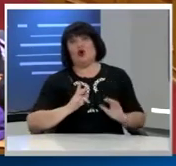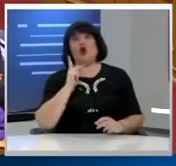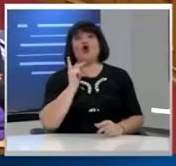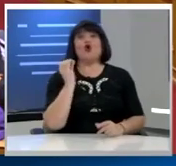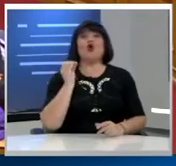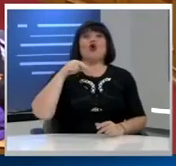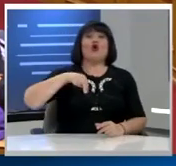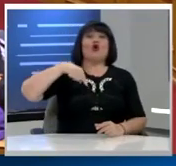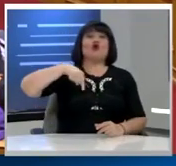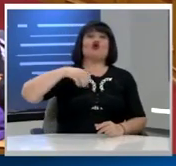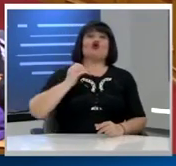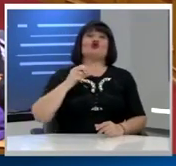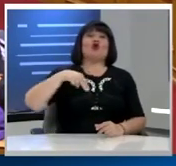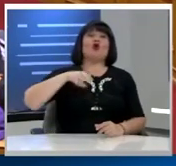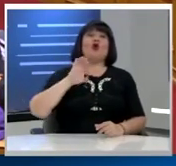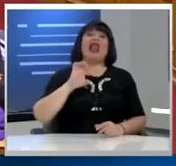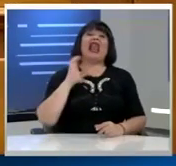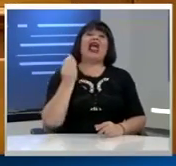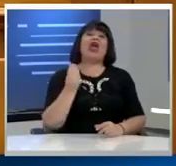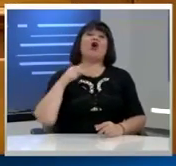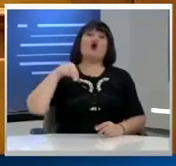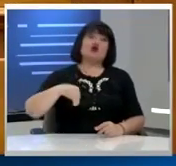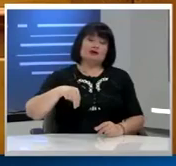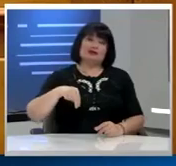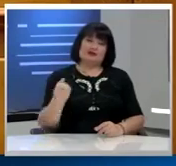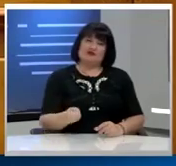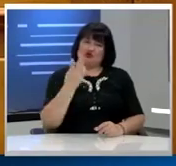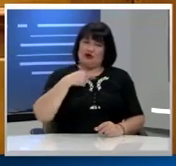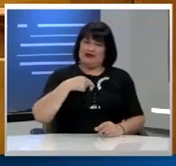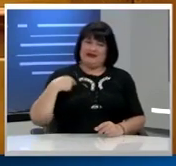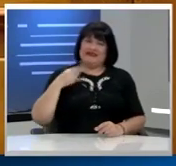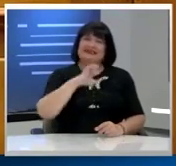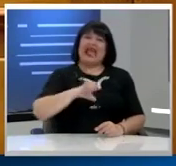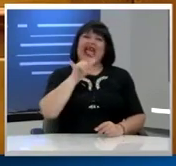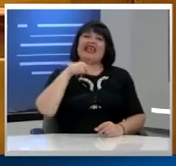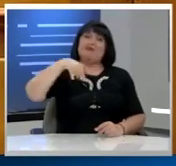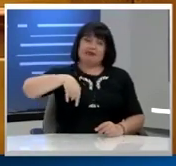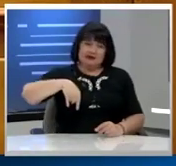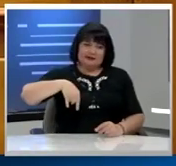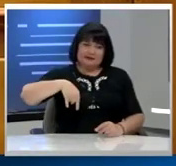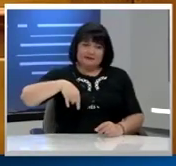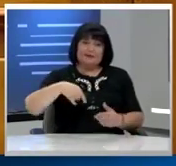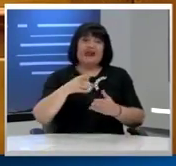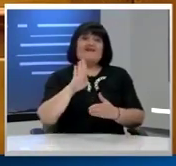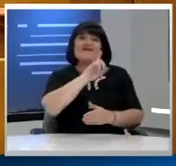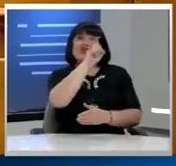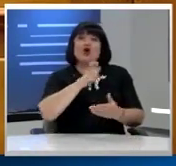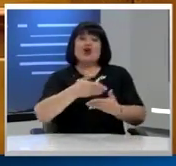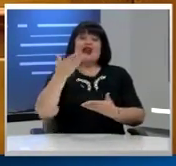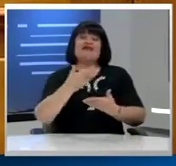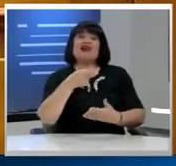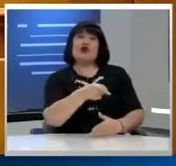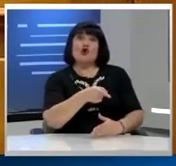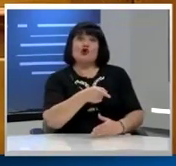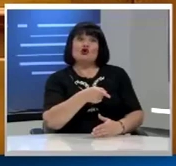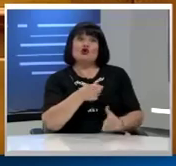Κοντολέον, διότι έχω την αίσθηση ότι με βάση το βιογραφικό του και με βάση τον ισχύοντα νόμο,